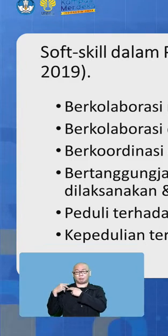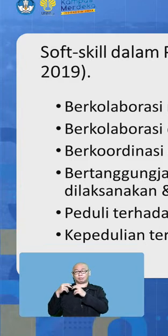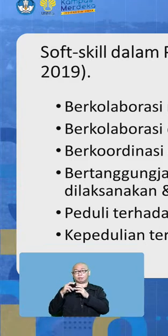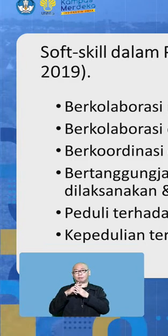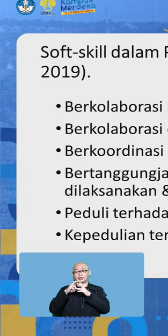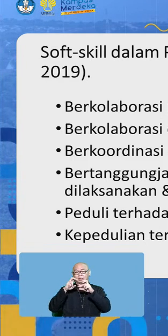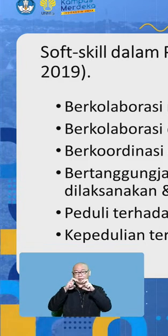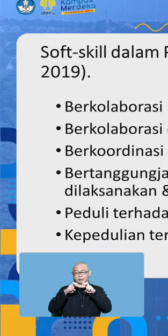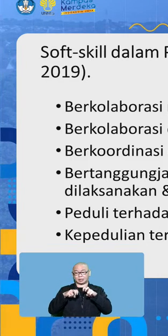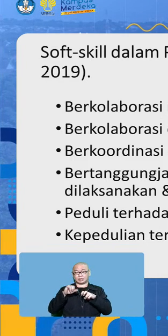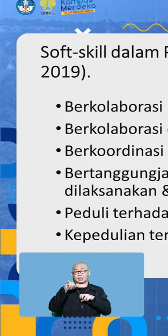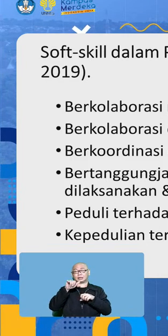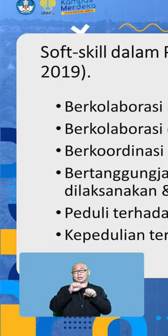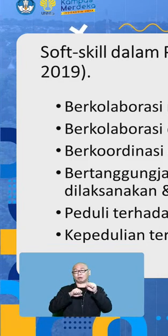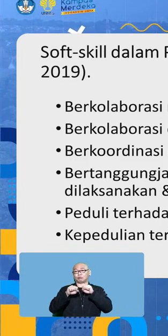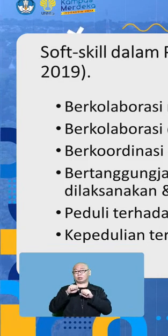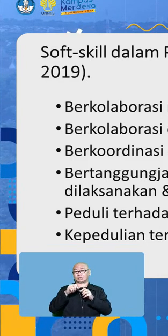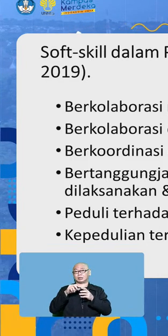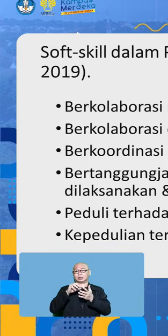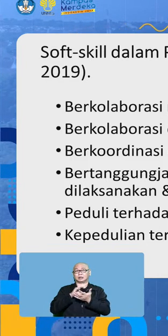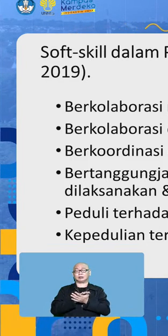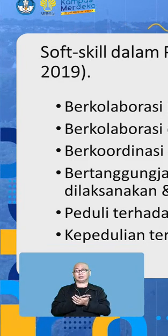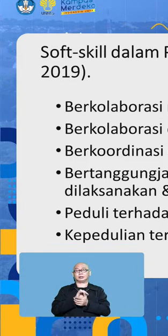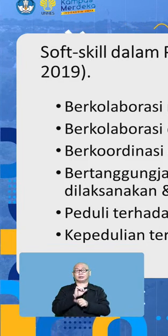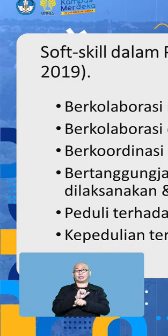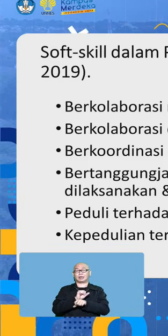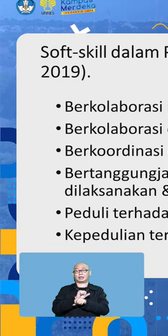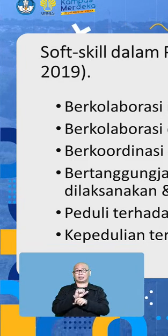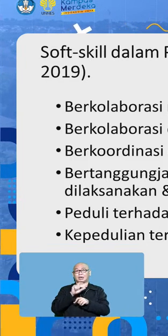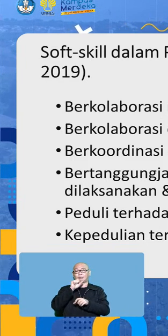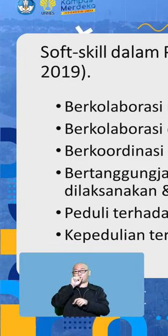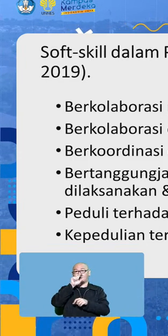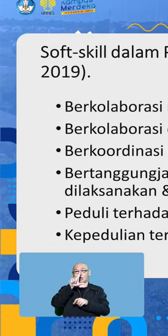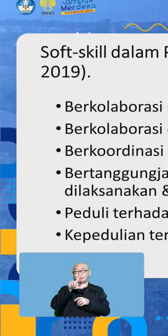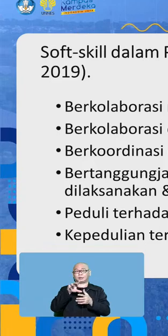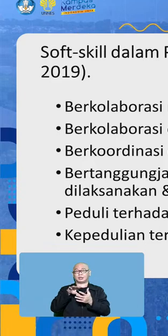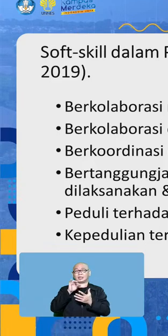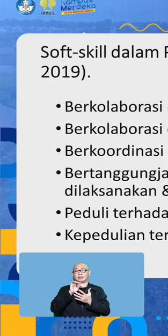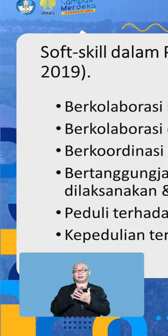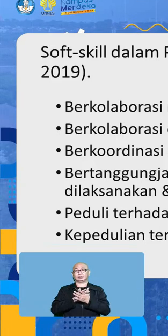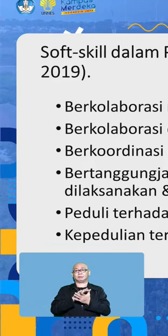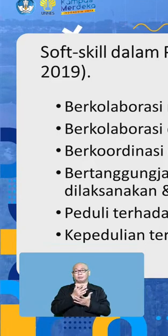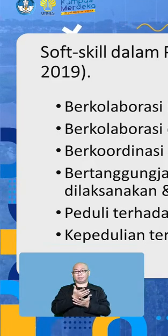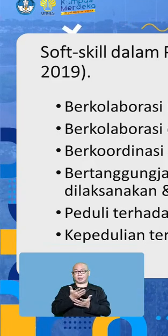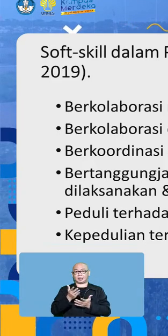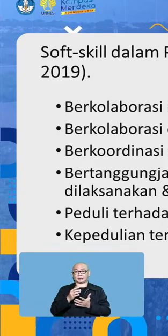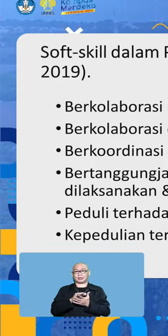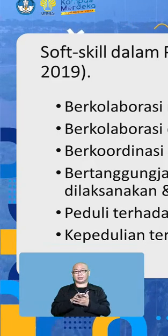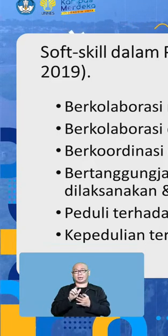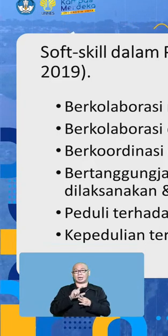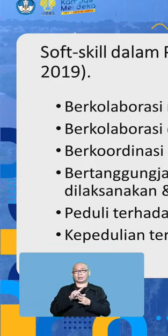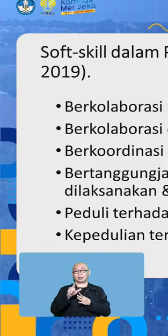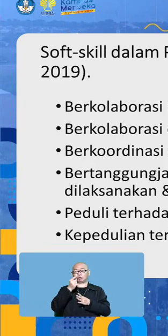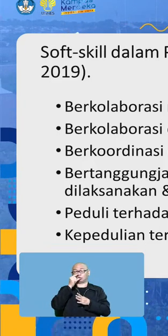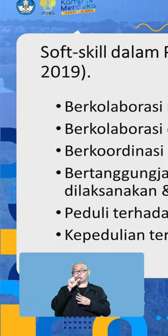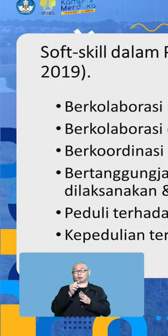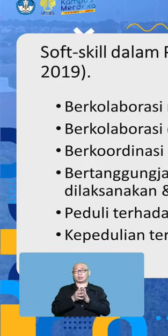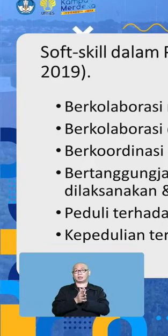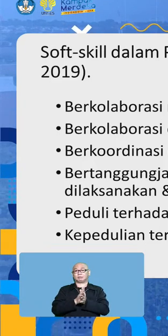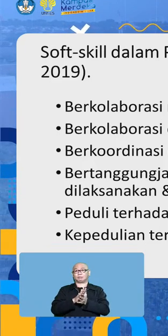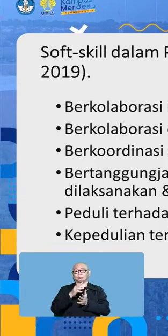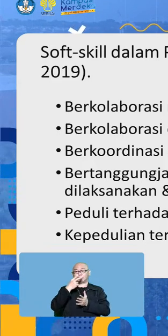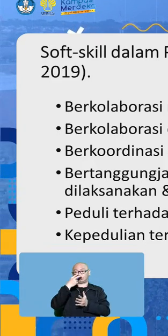dilaksanakan dan juga mengerjakan laporan penelitian. Juga mereka dilatih untuk menjadi peduli